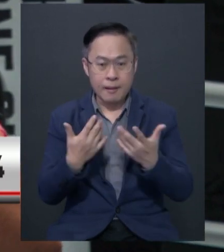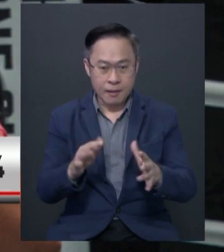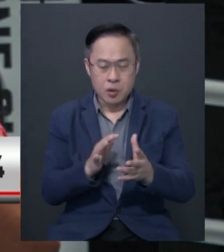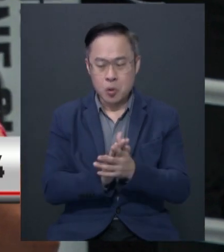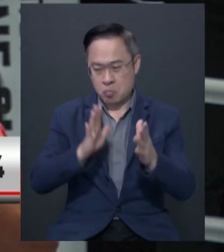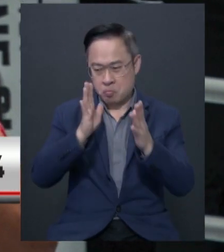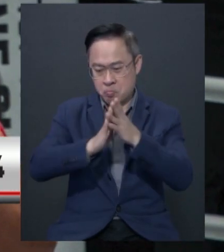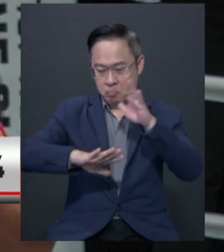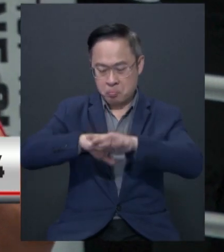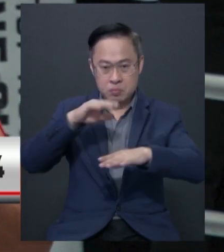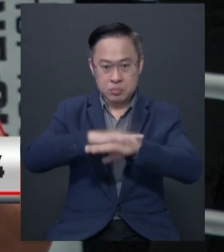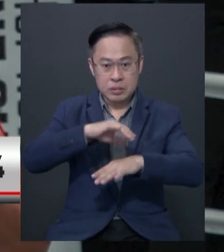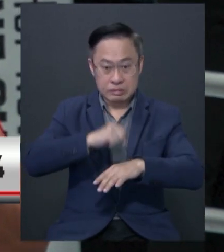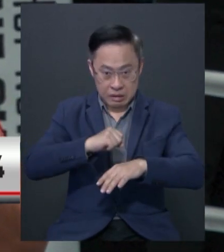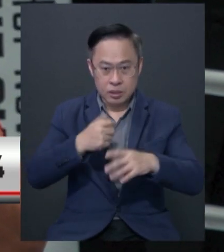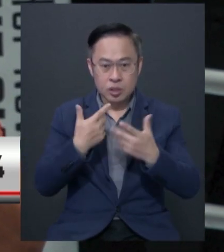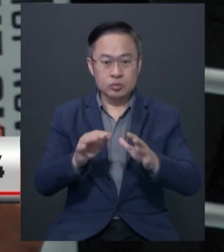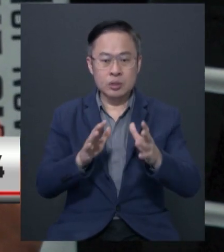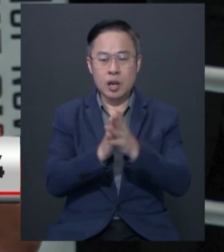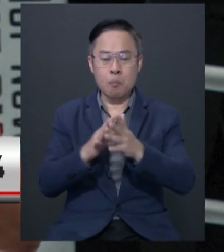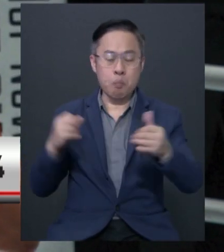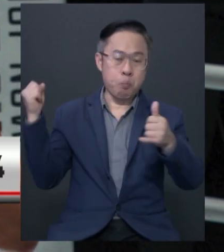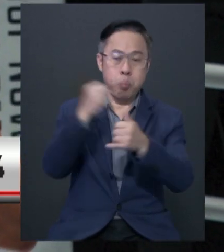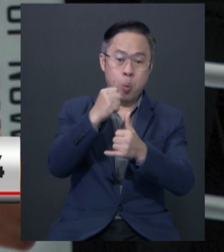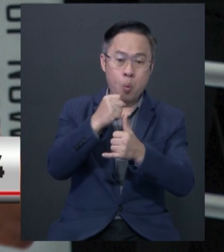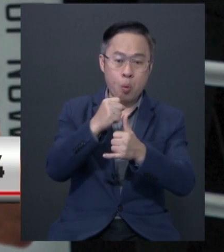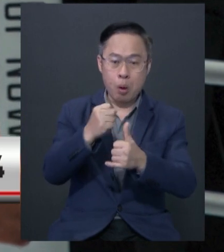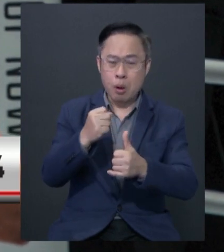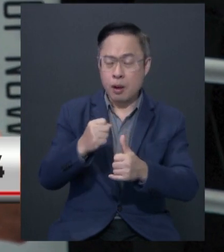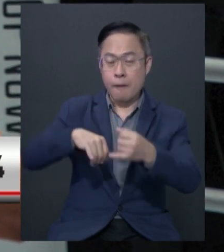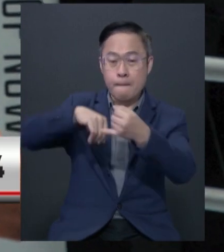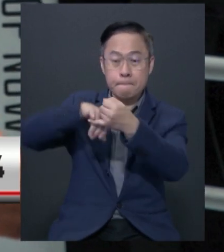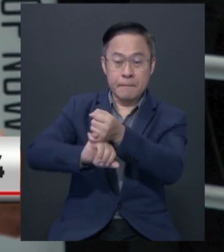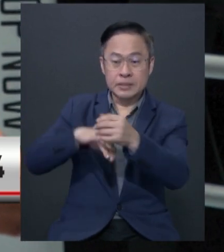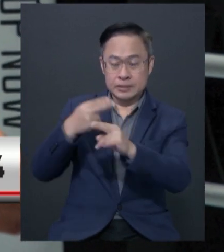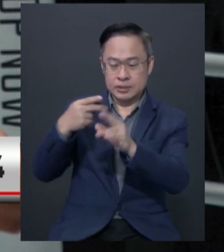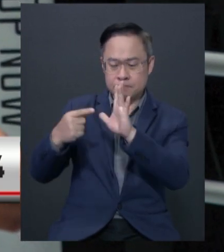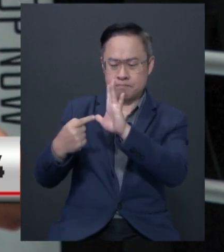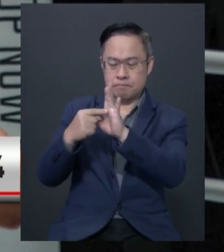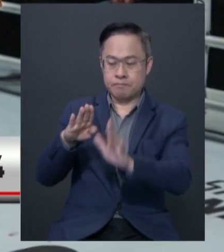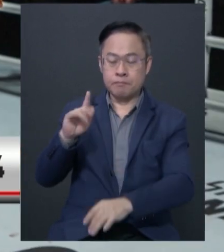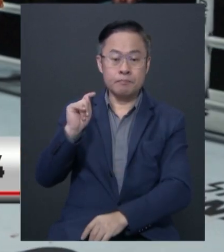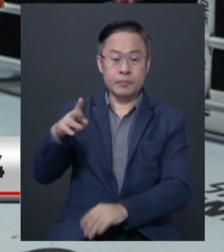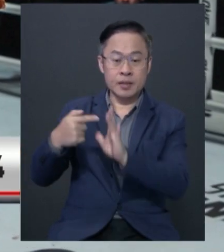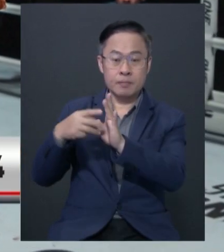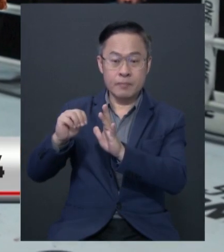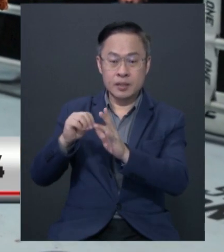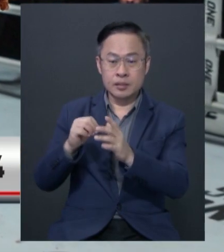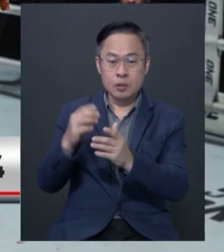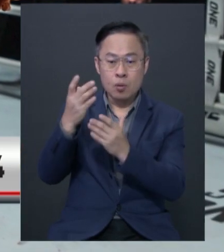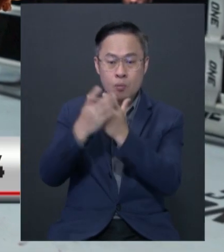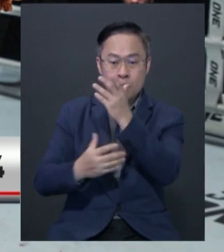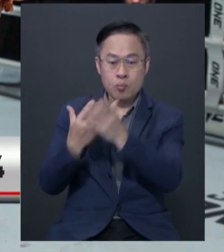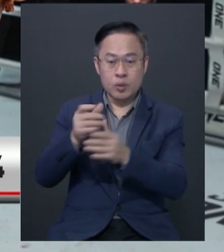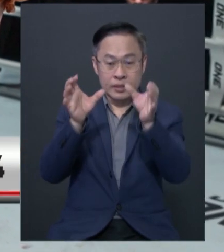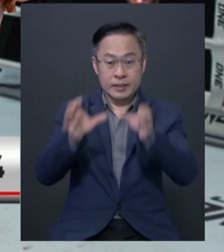ก็มีทำให้แบทแมนมีแผลแตกกลางหน้าผากในช่วงกลางยก 2นะครับซึ่งแบทแมนก็อาศัยชิงจังหวะออกอาวุธโต้กลับหลายต่อหลายครั้งครับแล้ว